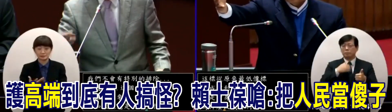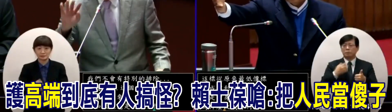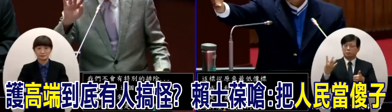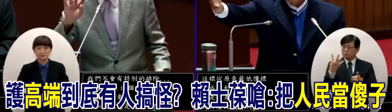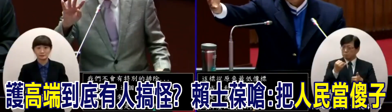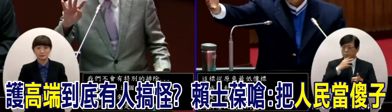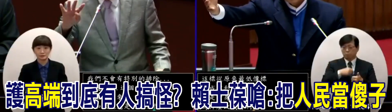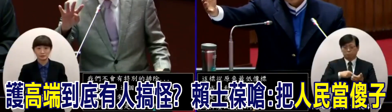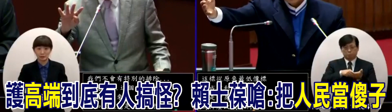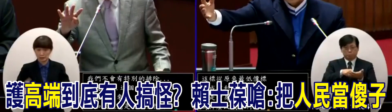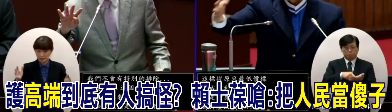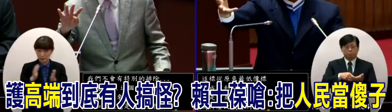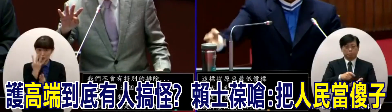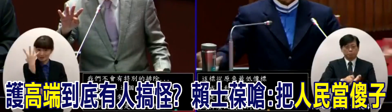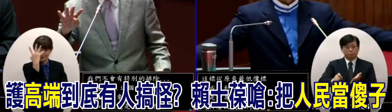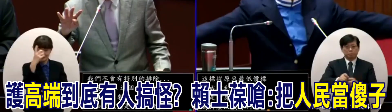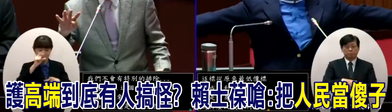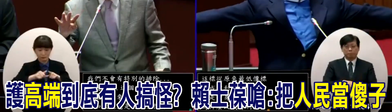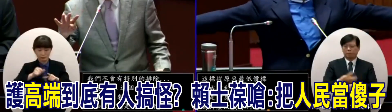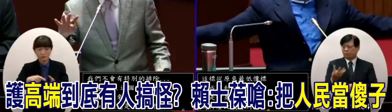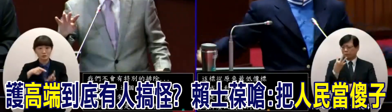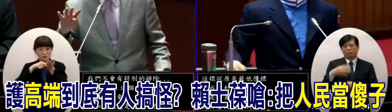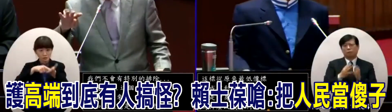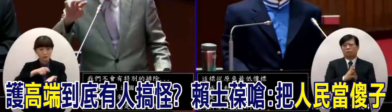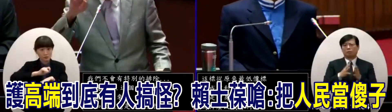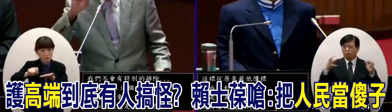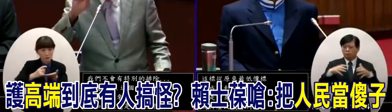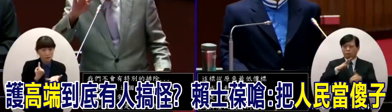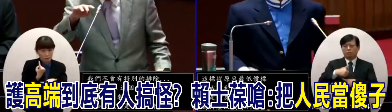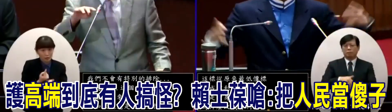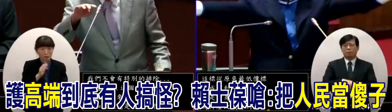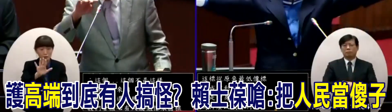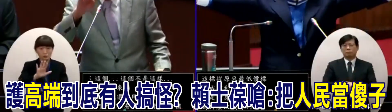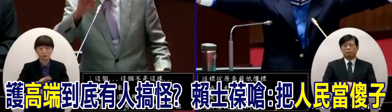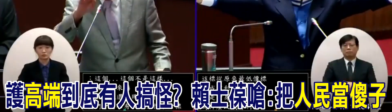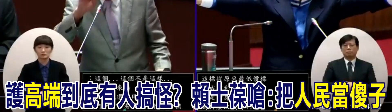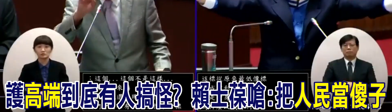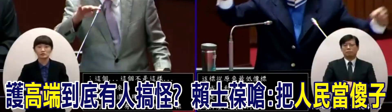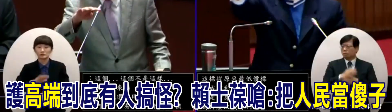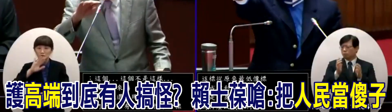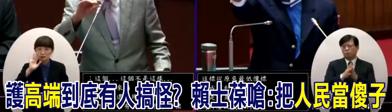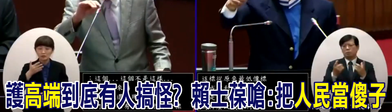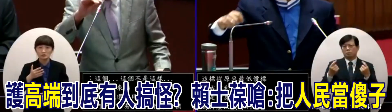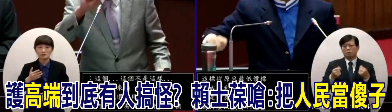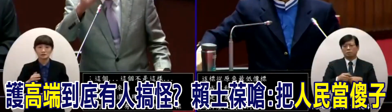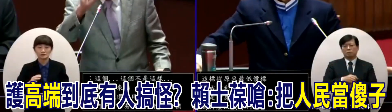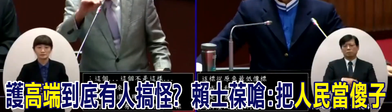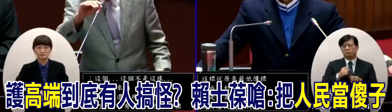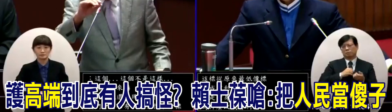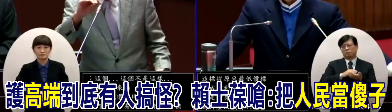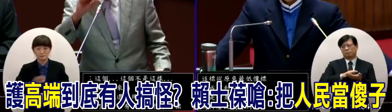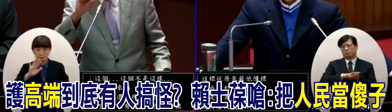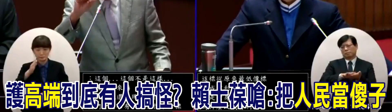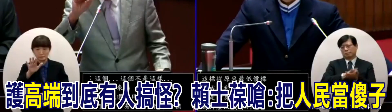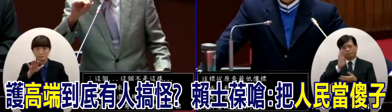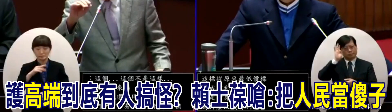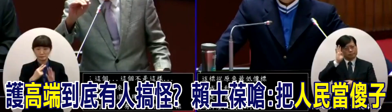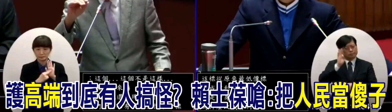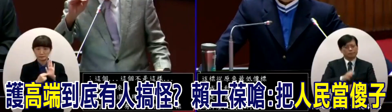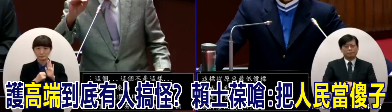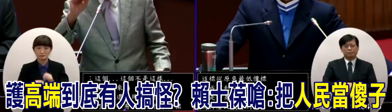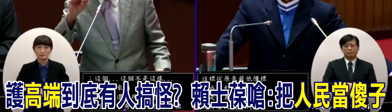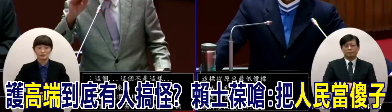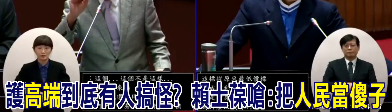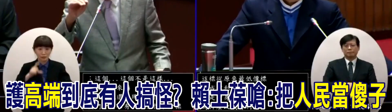标？ 一共有4家。 啊，4家通通走了，什么叫抢 标？对，但是他的，啊、但是他的